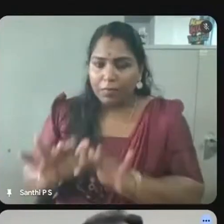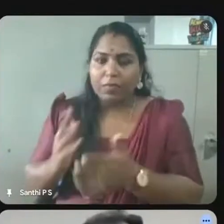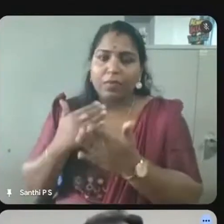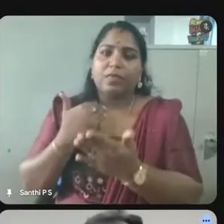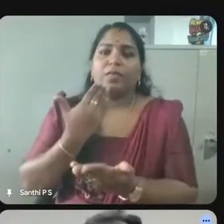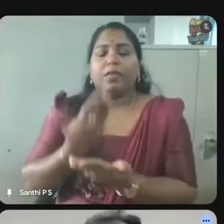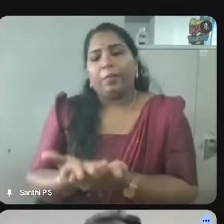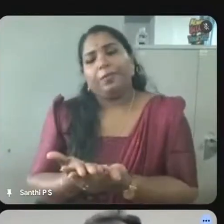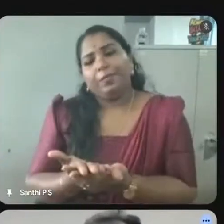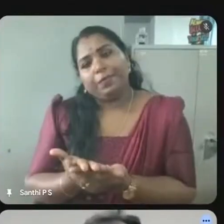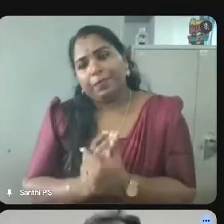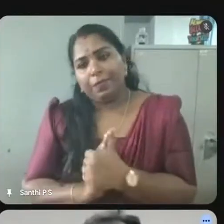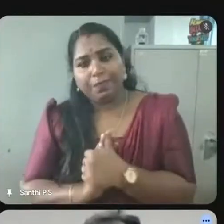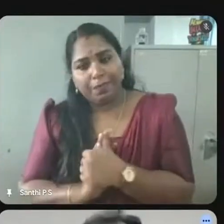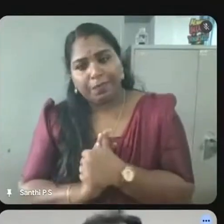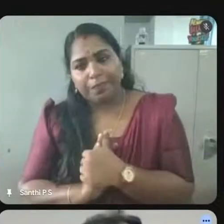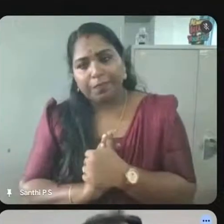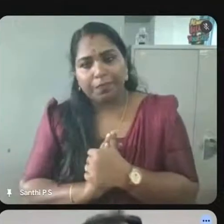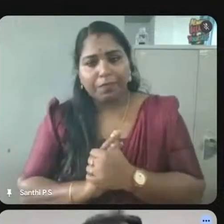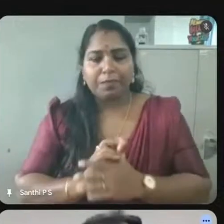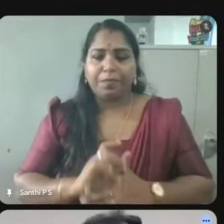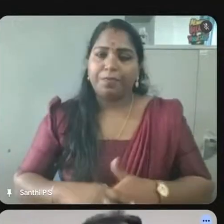ഓർപ്പിക്കുന്നു.